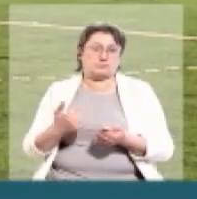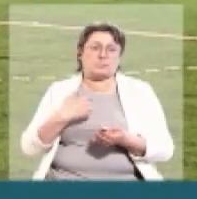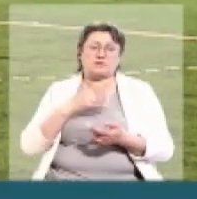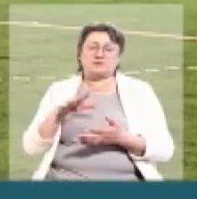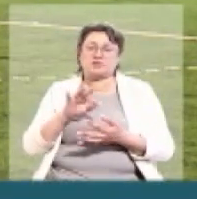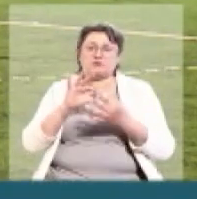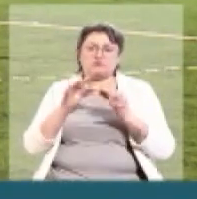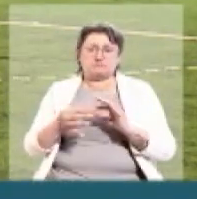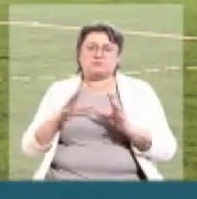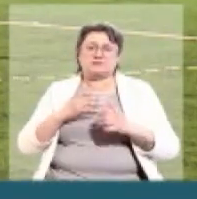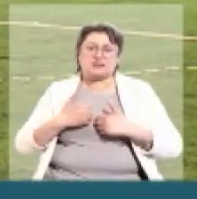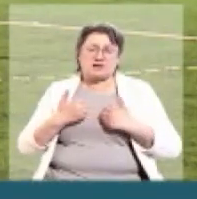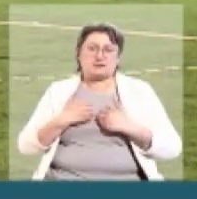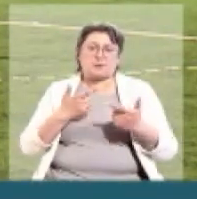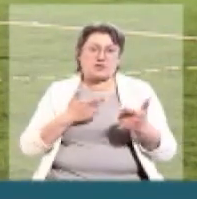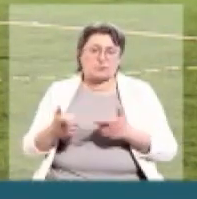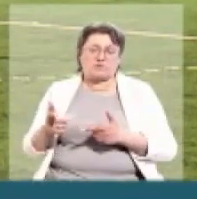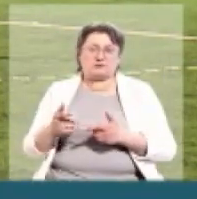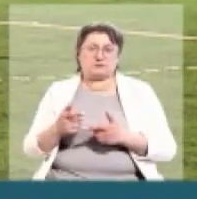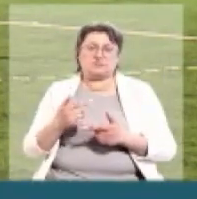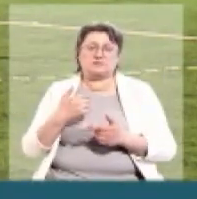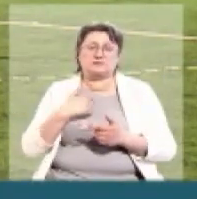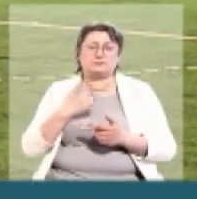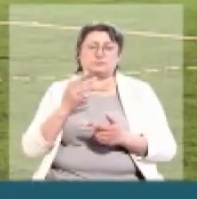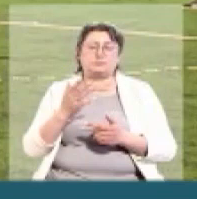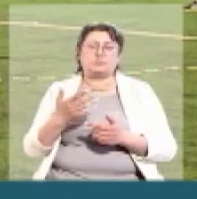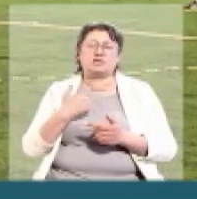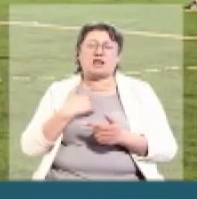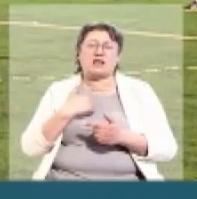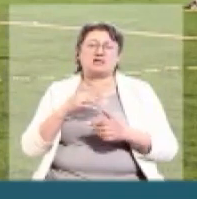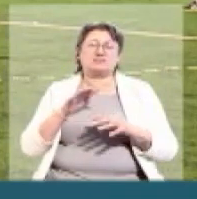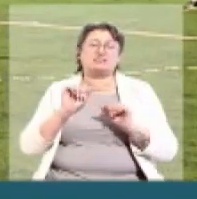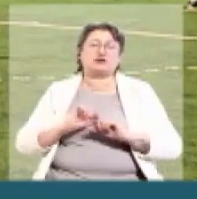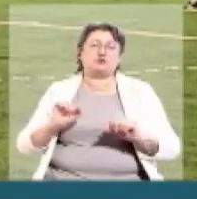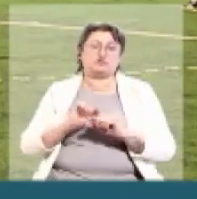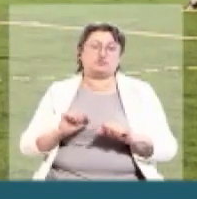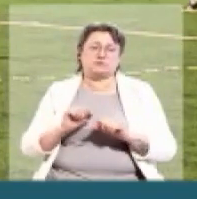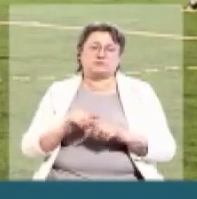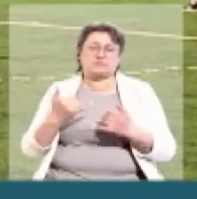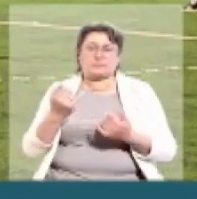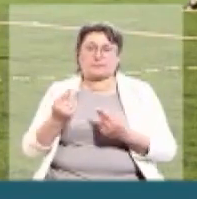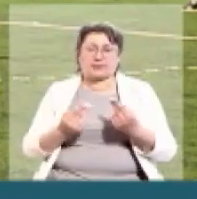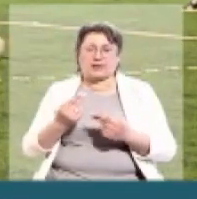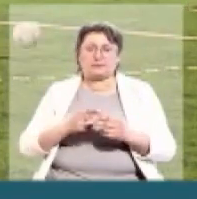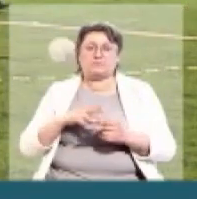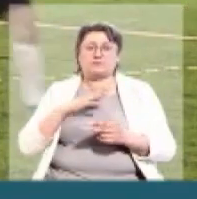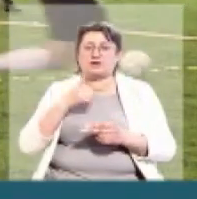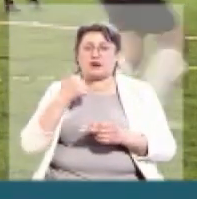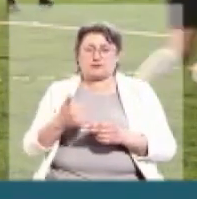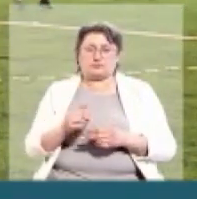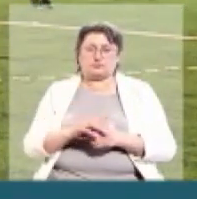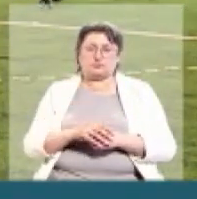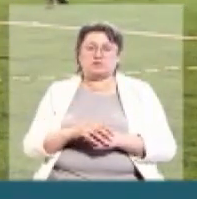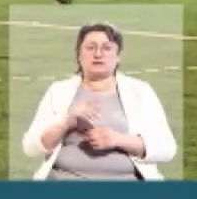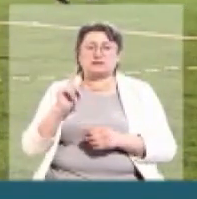өнер көрсетті. Біз бұл жарысқа тыңғылықты дайындалдық. Мен қорғаушы ретінде өнер көрсетемін. Бүгінгі ойында тең нәтиже көрсеттік. Десе де